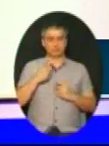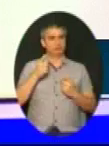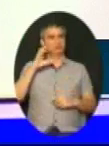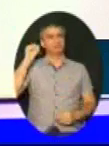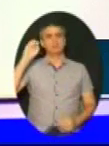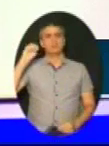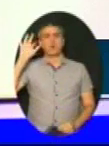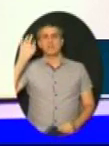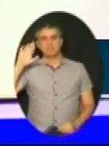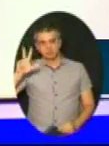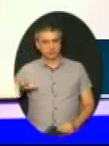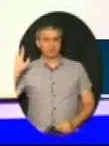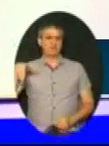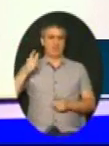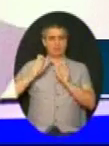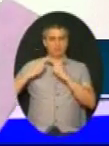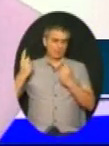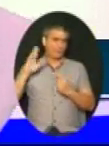סמוטריץ' ויש גם אחרים, וגם בליכוד.